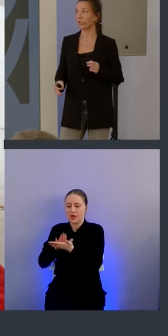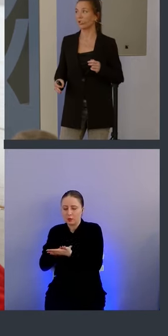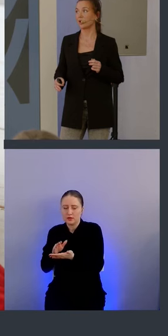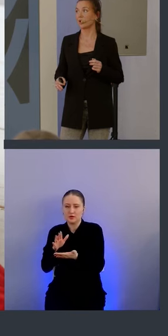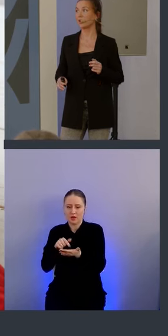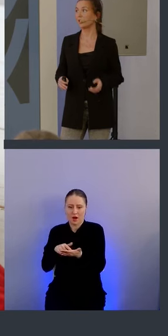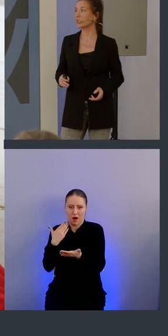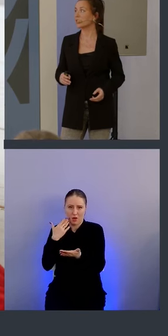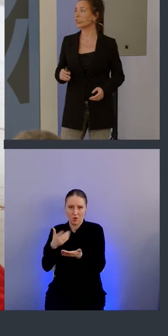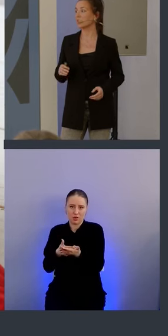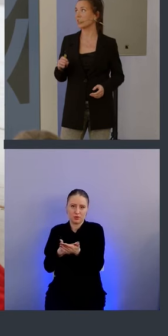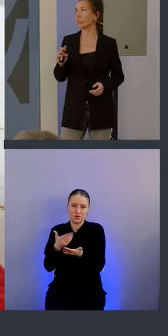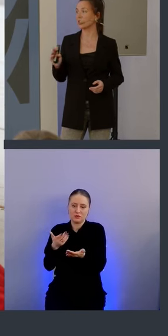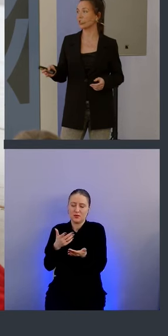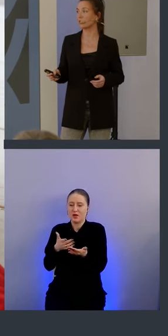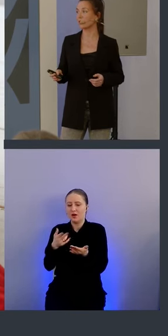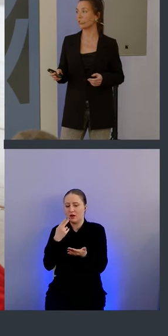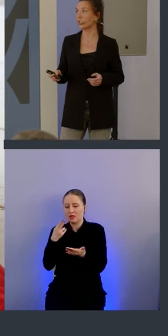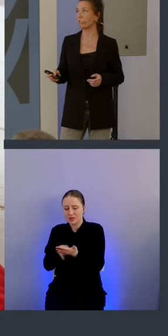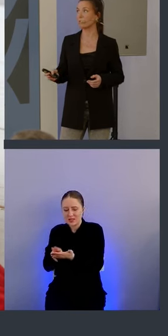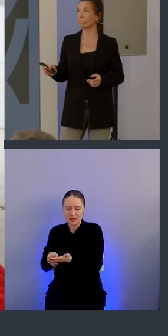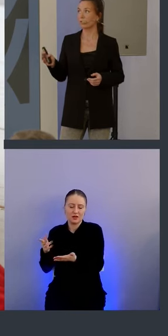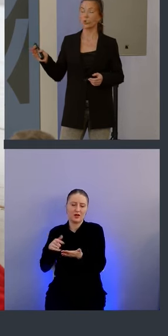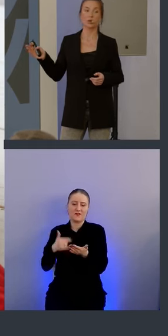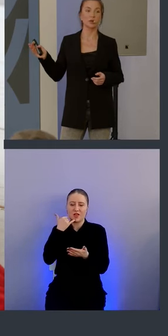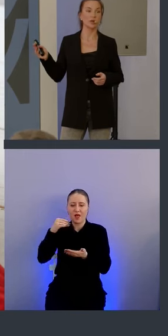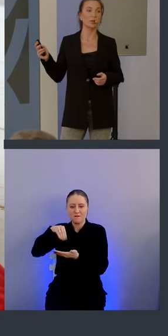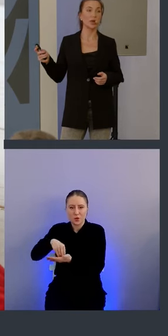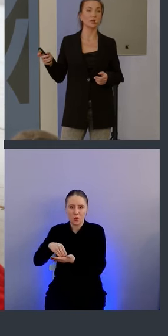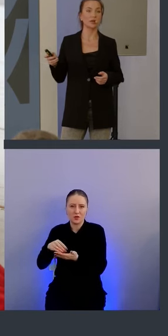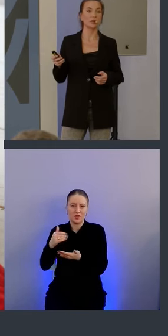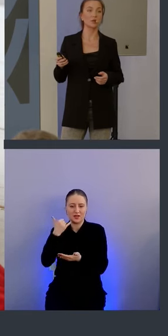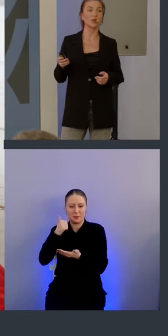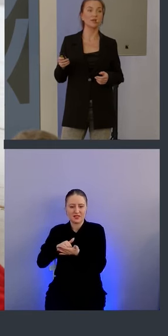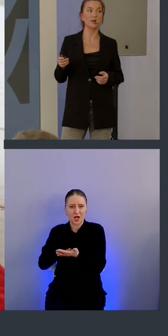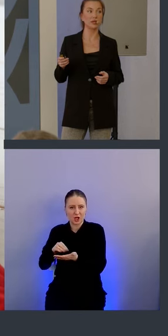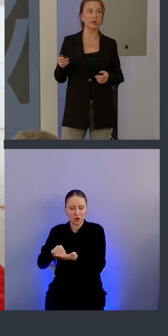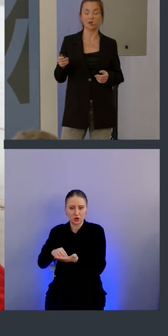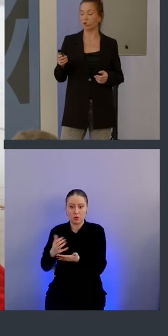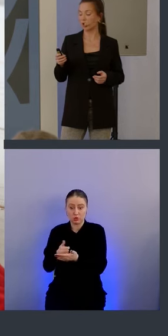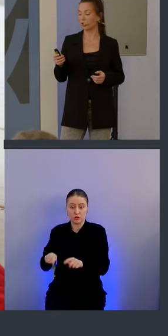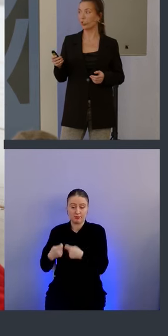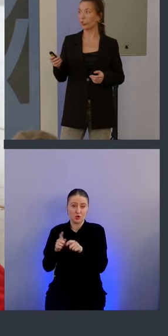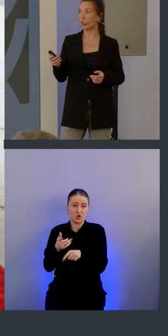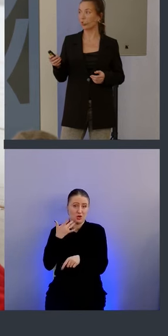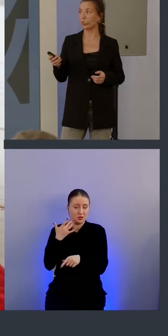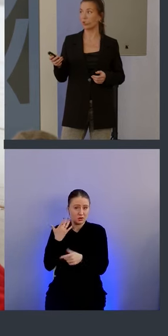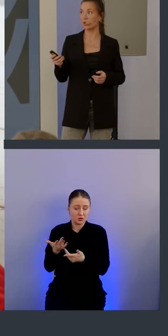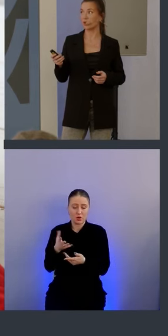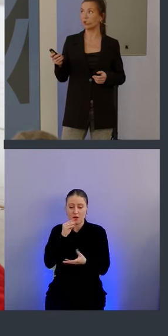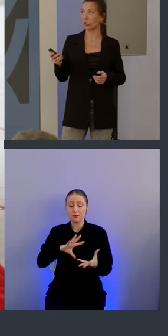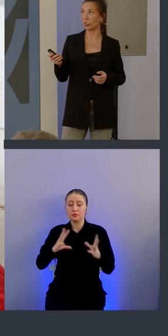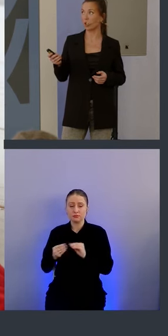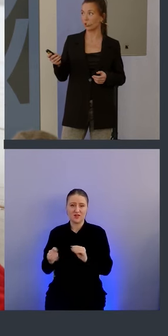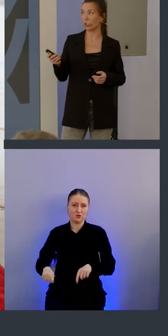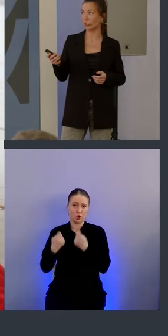местах, стикеры, записная книжка в телефоне. Ну и, собственно, опять уязвимости, которые могут привести